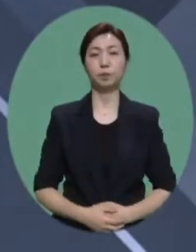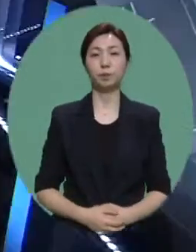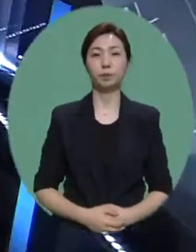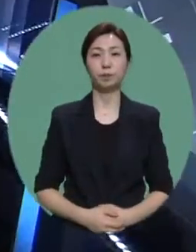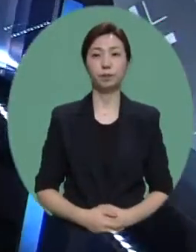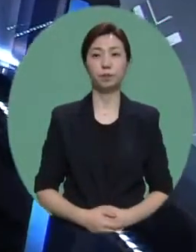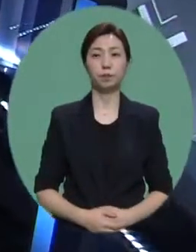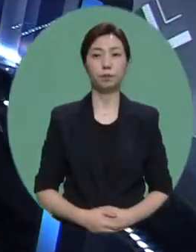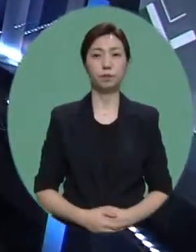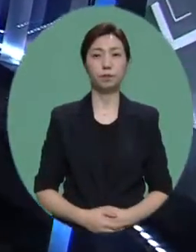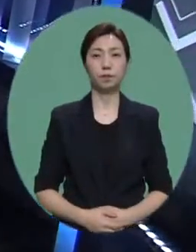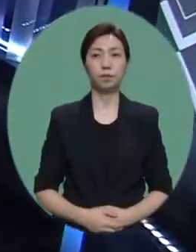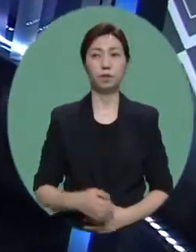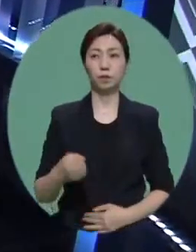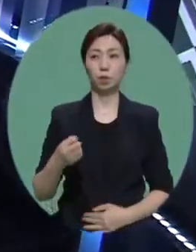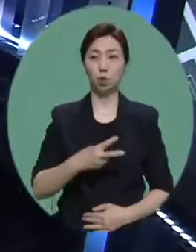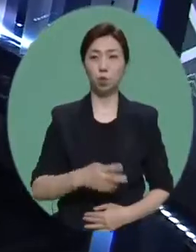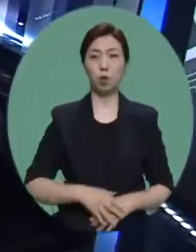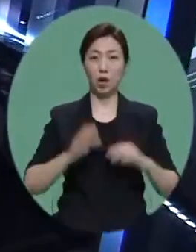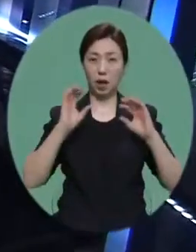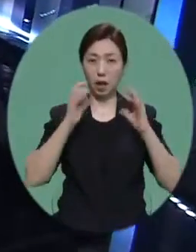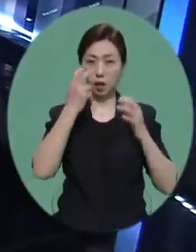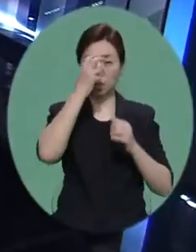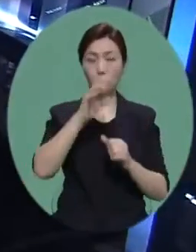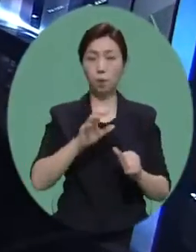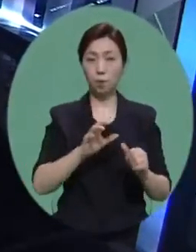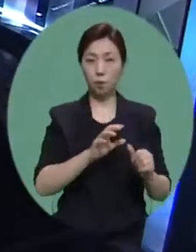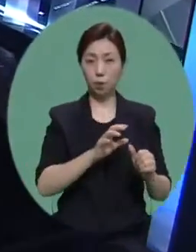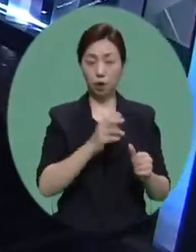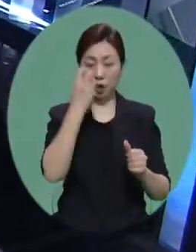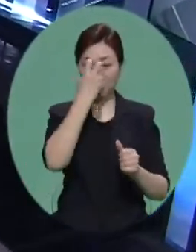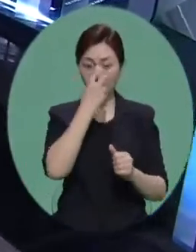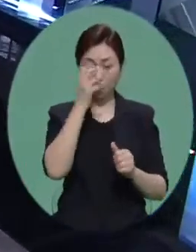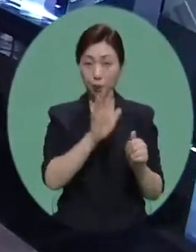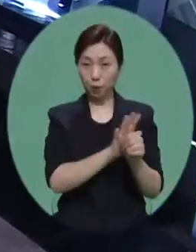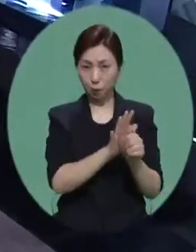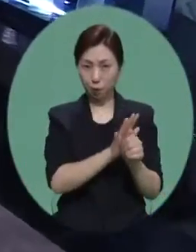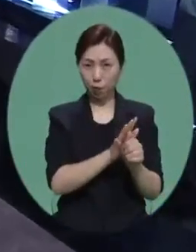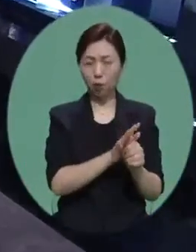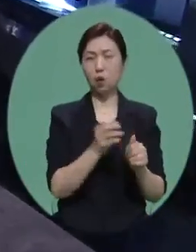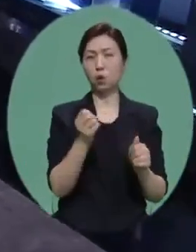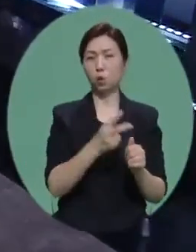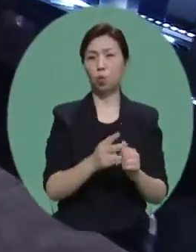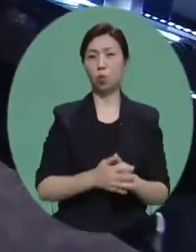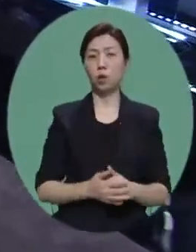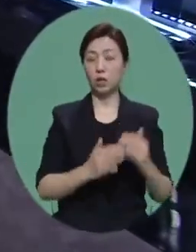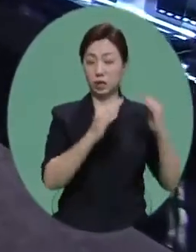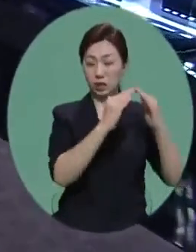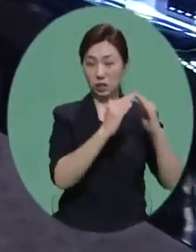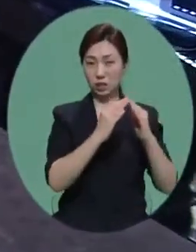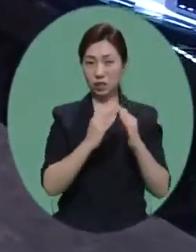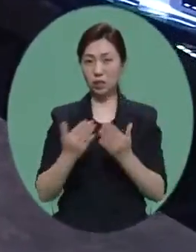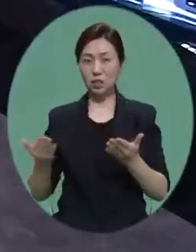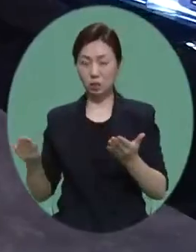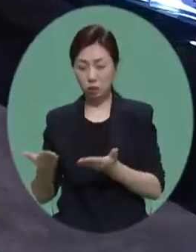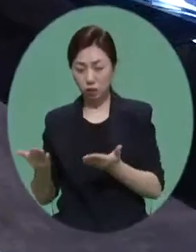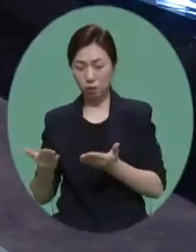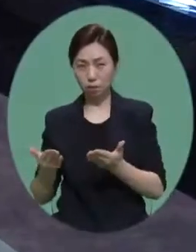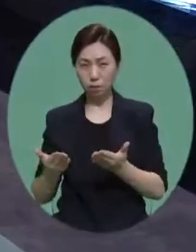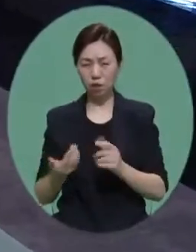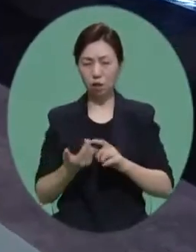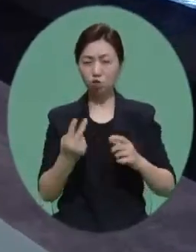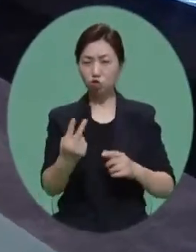에 보육과 1 가정을 양립할 수 있는 이 보육의 국가 책임제 를